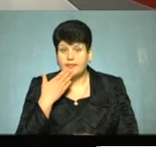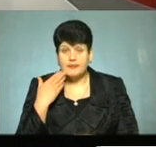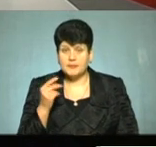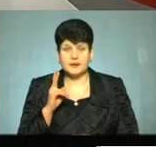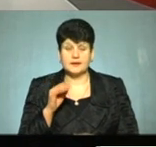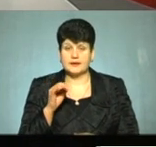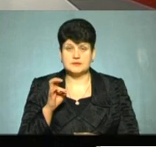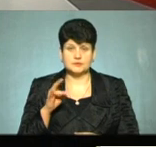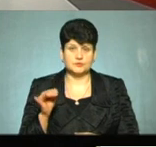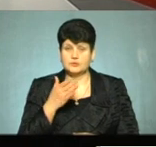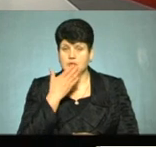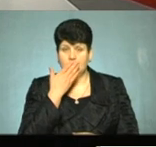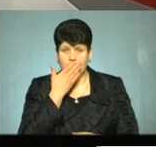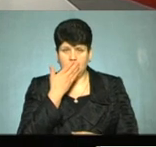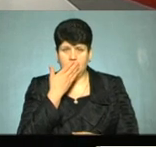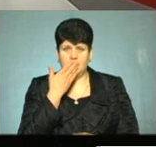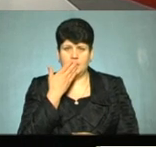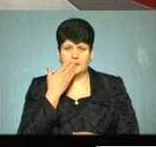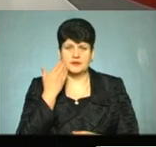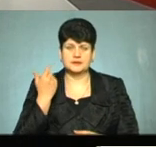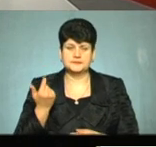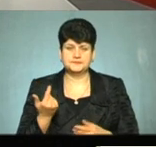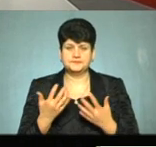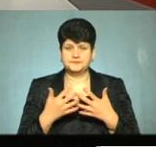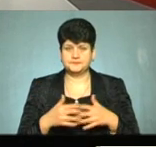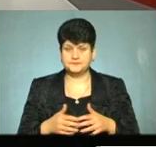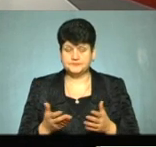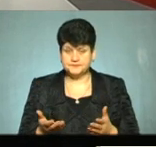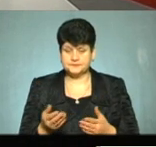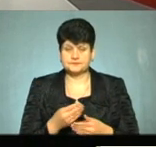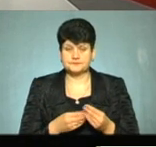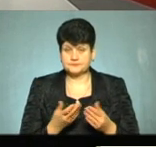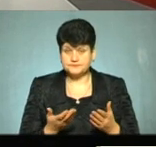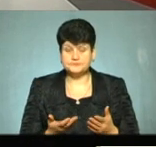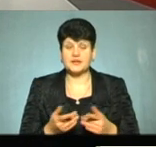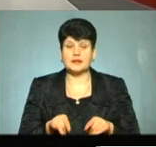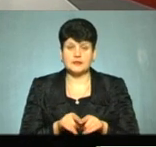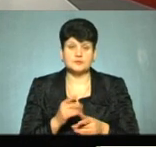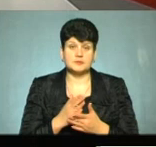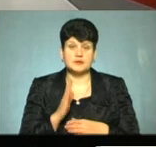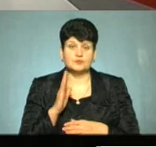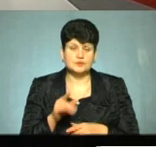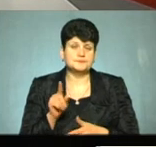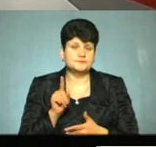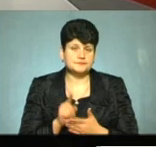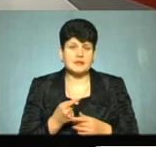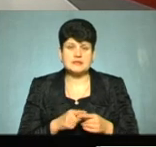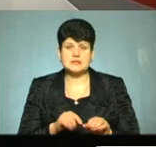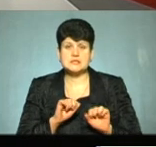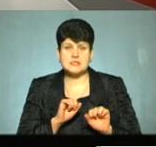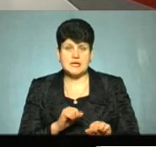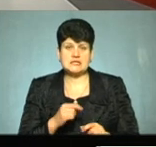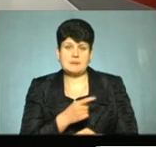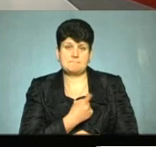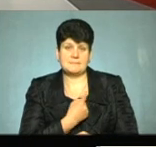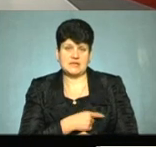підведення кисню і немає апарату, дихального апарату. Ну і вкрай важливо, що має бути і найнеобхідніше, це є захист